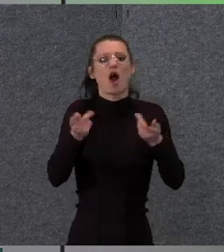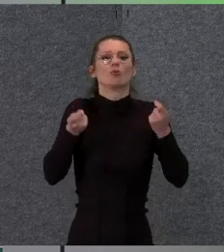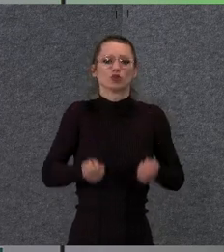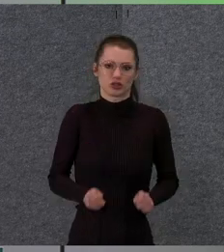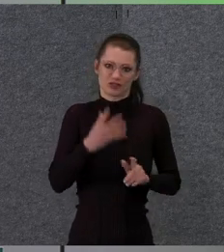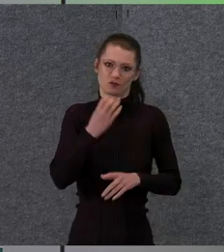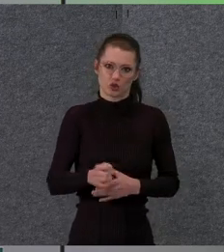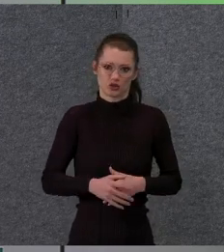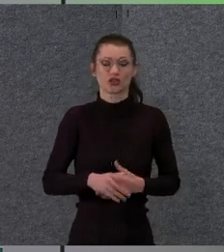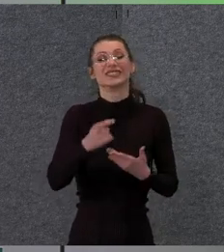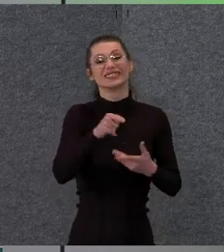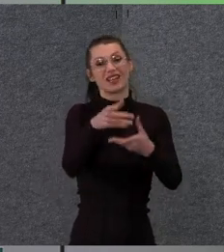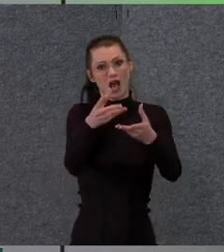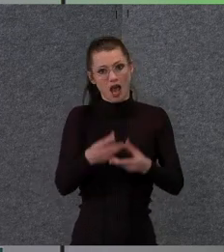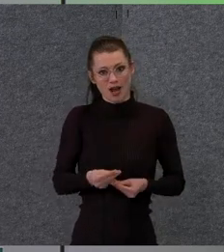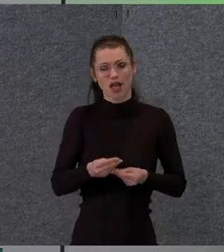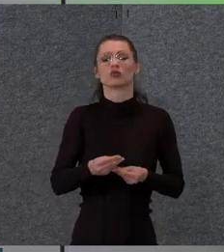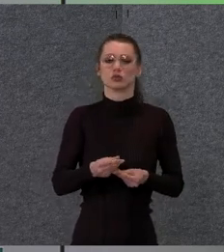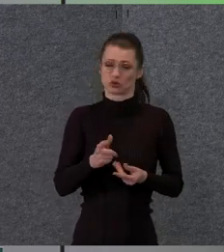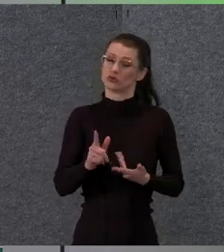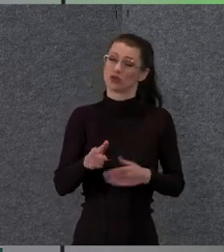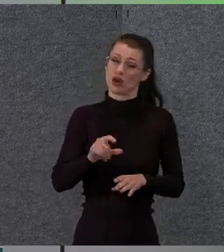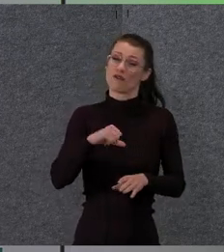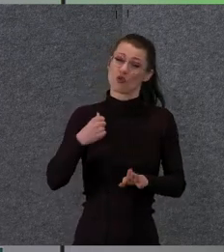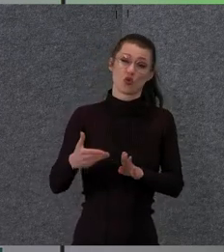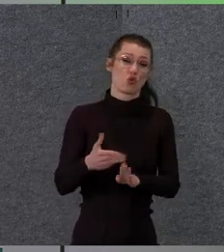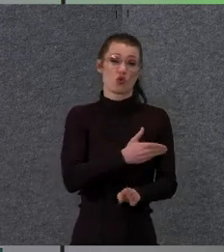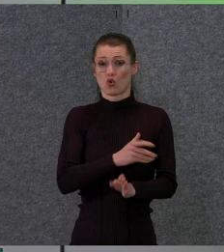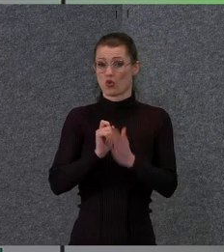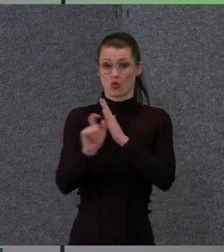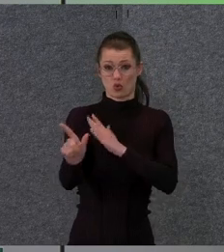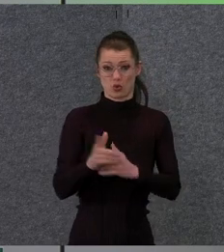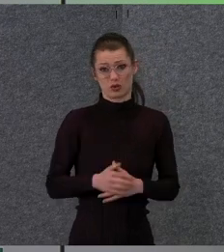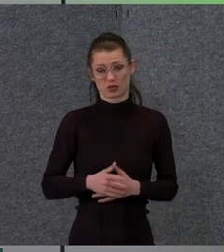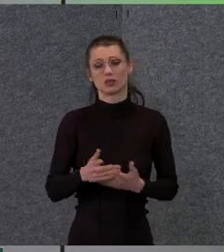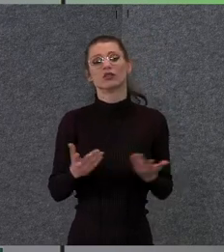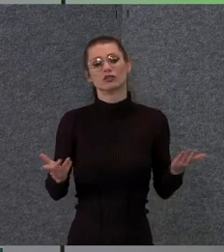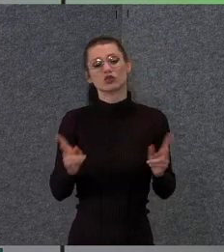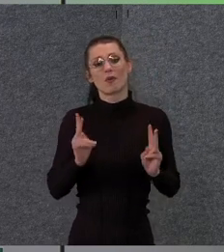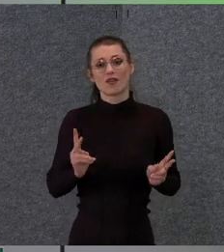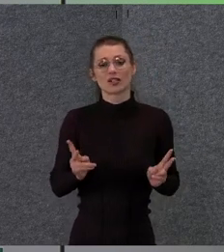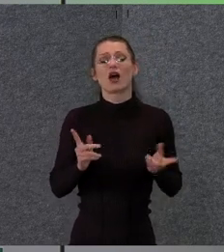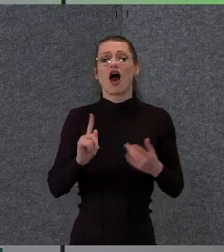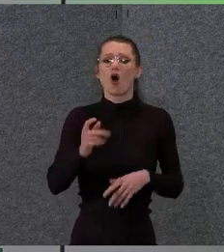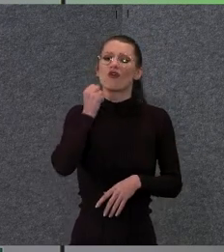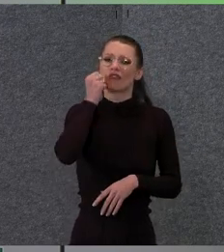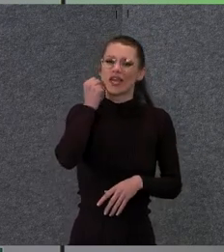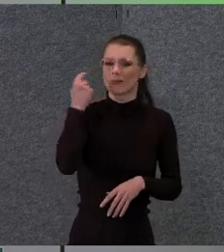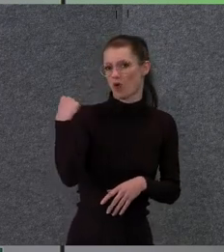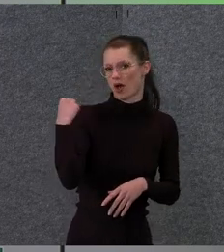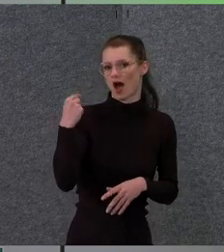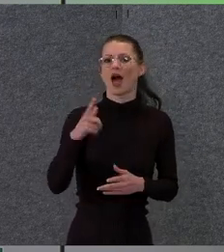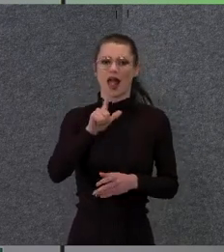beschließen wollen. Diese Einladung war übrigens noch viel eher bei euch als ursprünglich, weil wir ja ursprünglich auch zu Februar zu einer